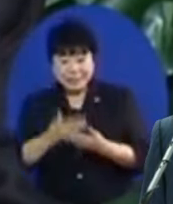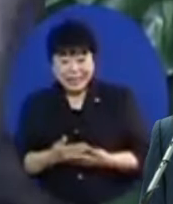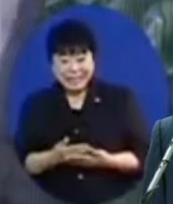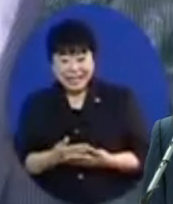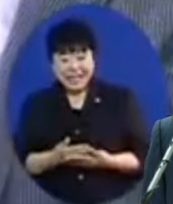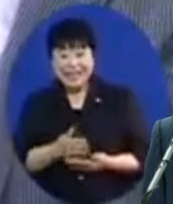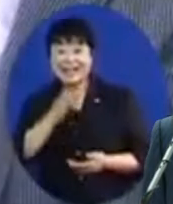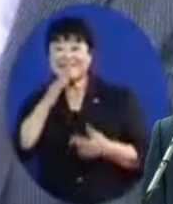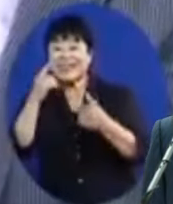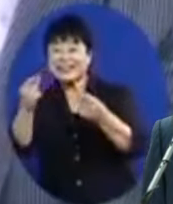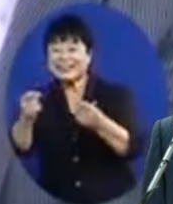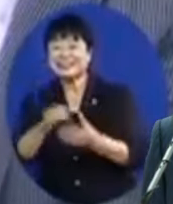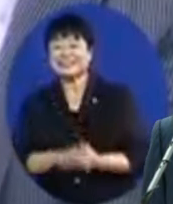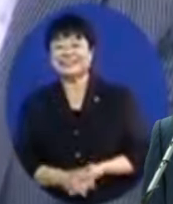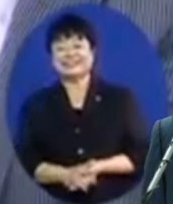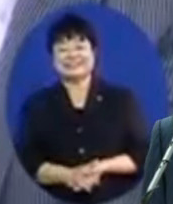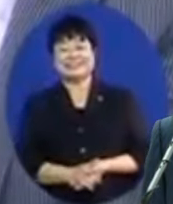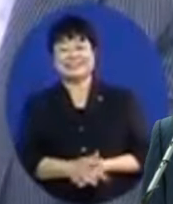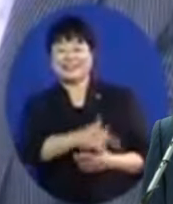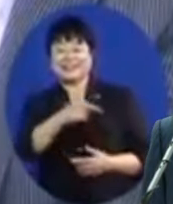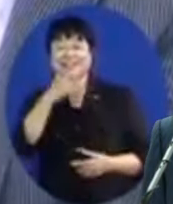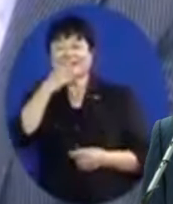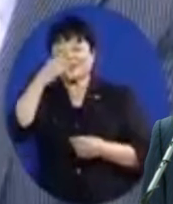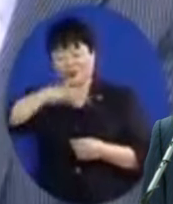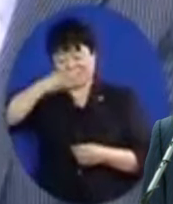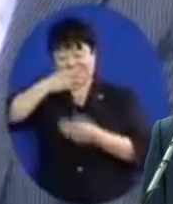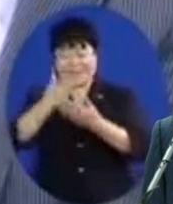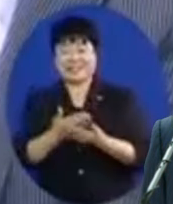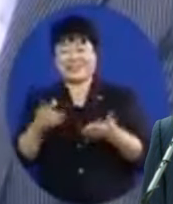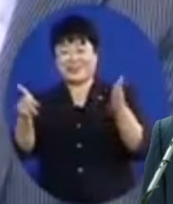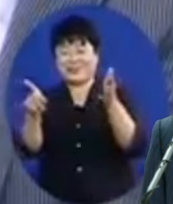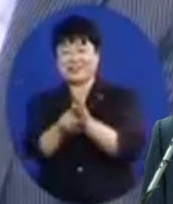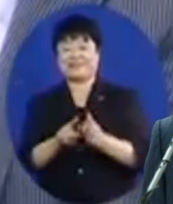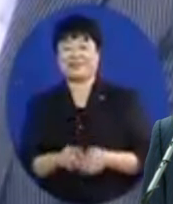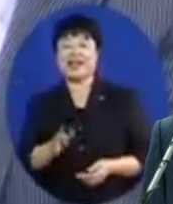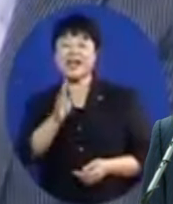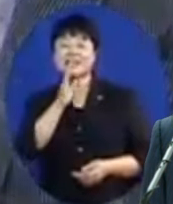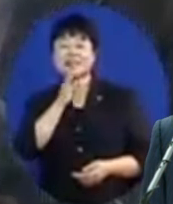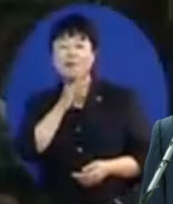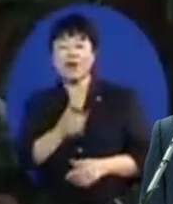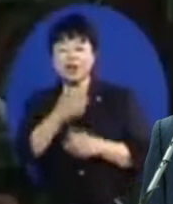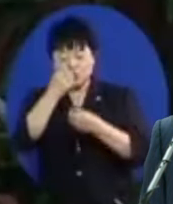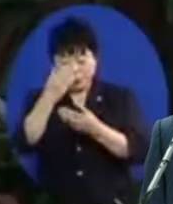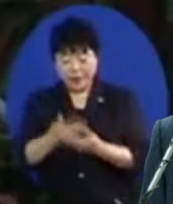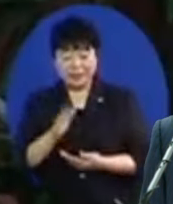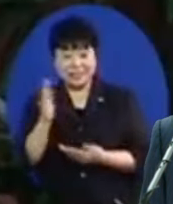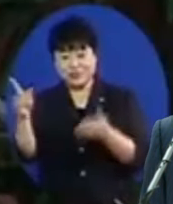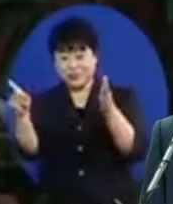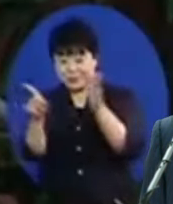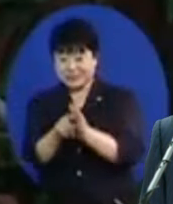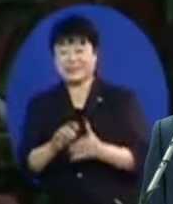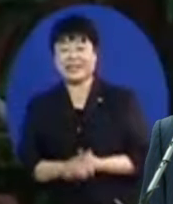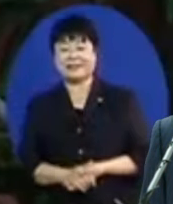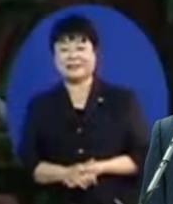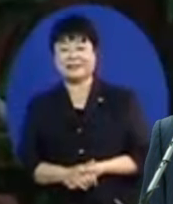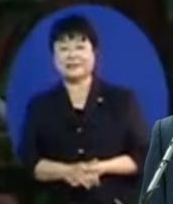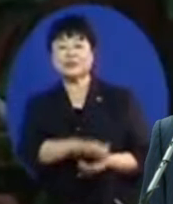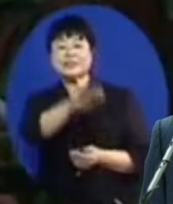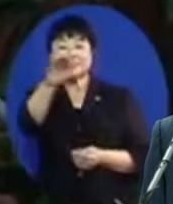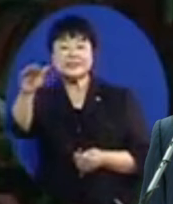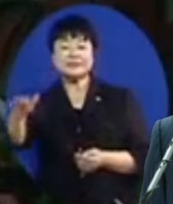맞았어요? 아주 수지 맞았죠. 정말로 축복을 받은 것입니다.